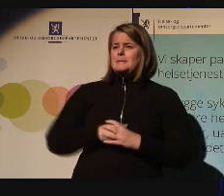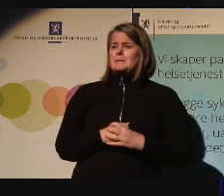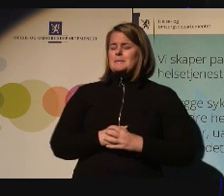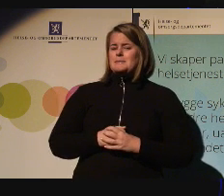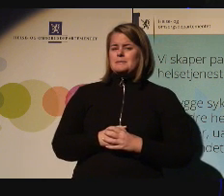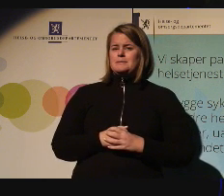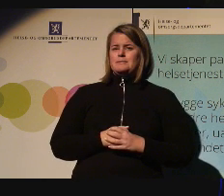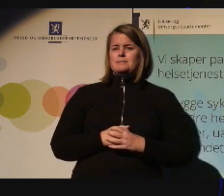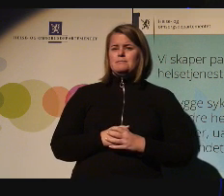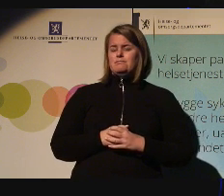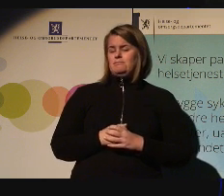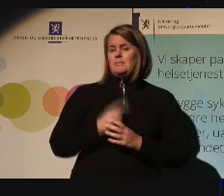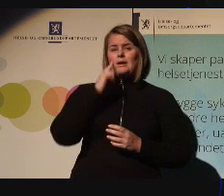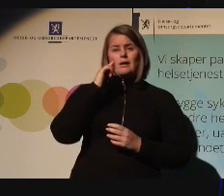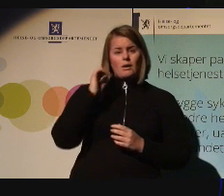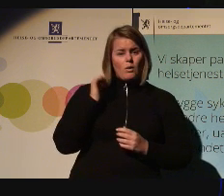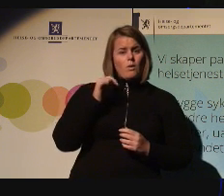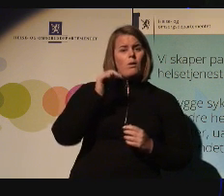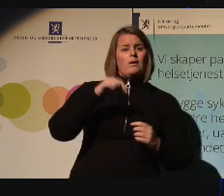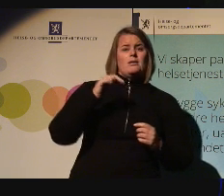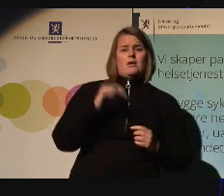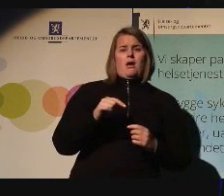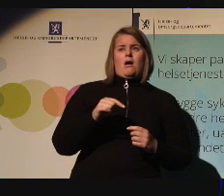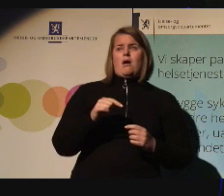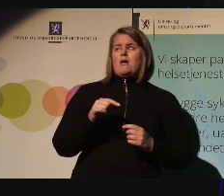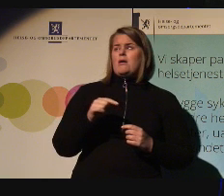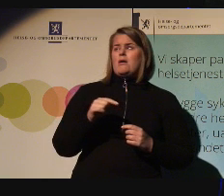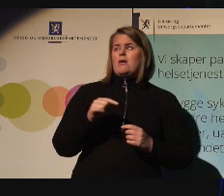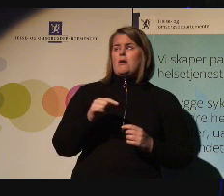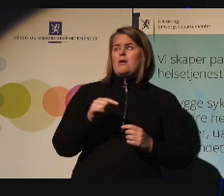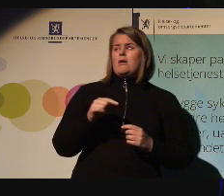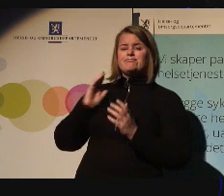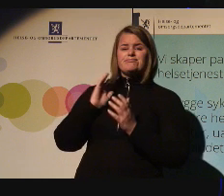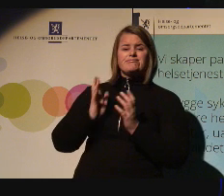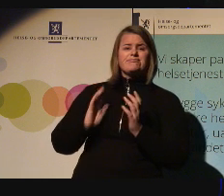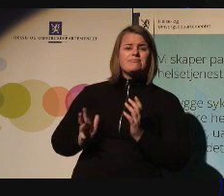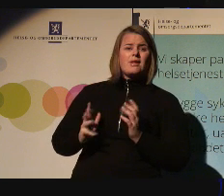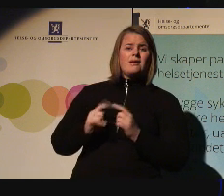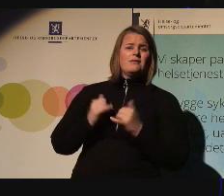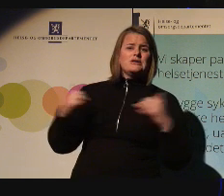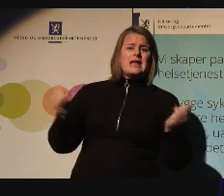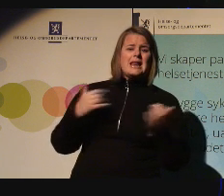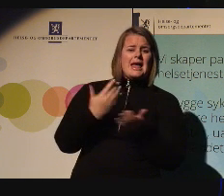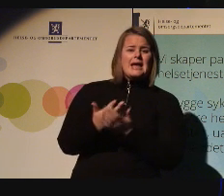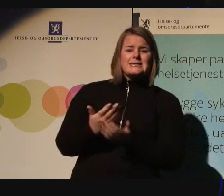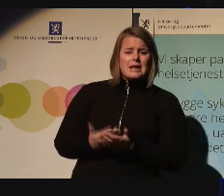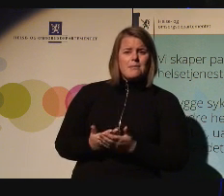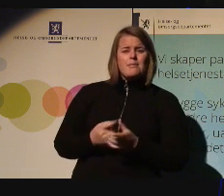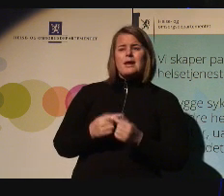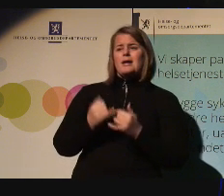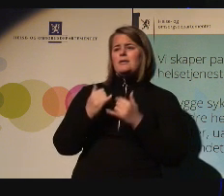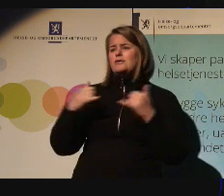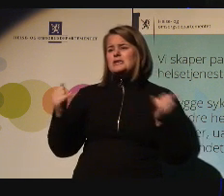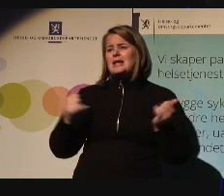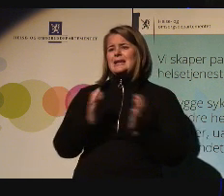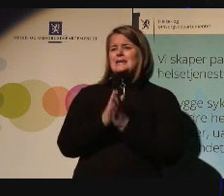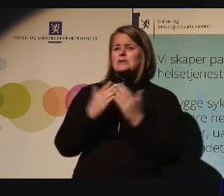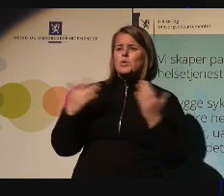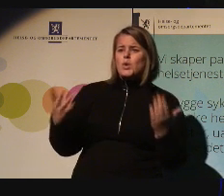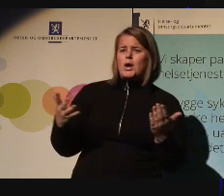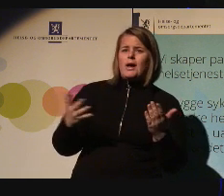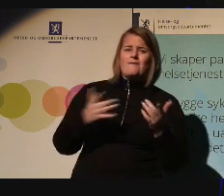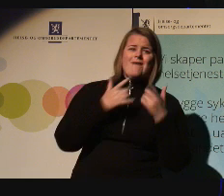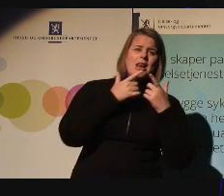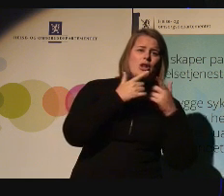dag, disse to dagene, hørt eksempler, historier om både ting som har gått bra og